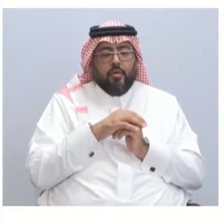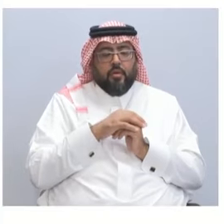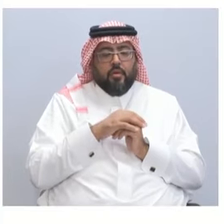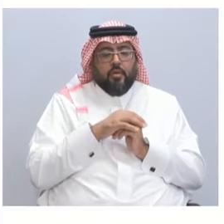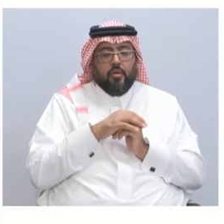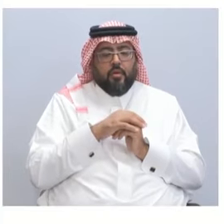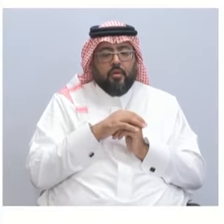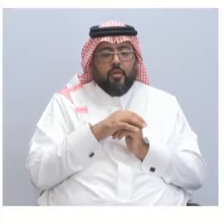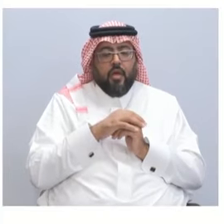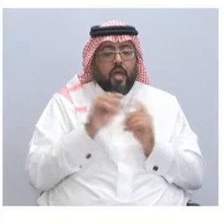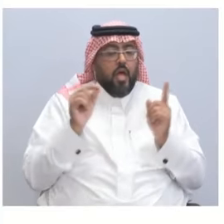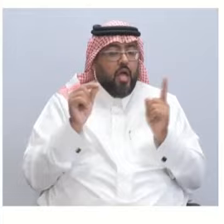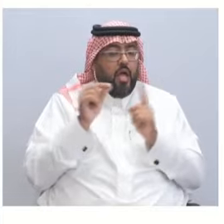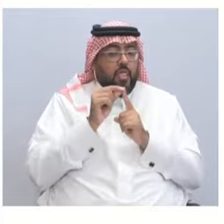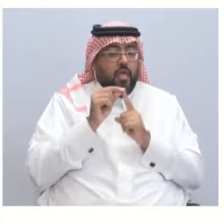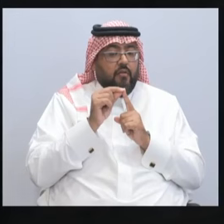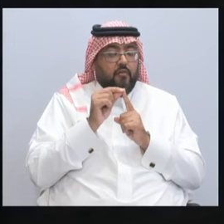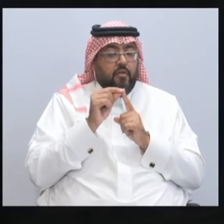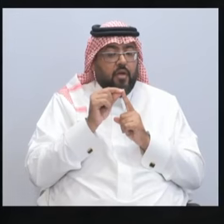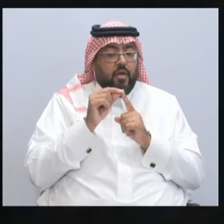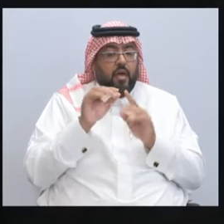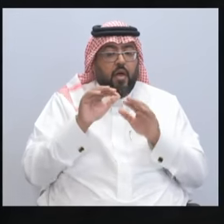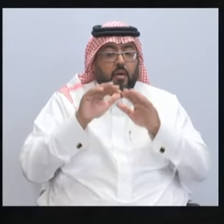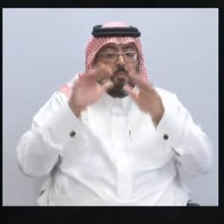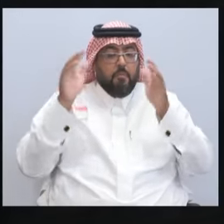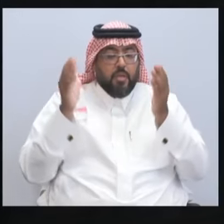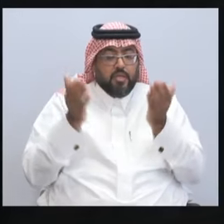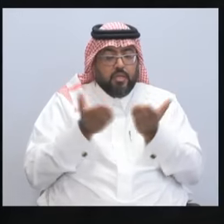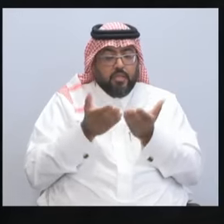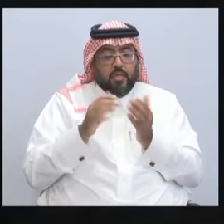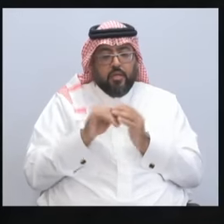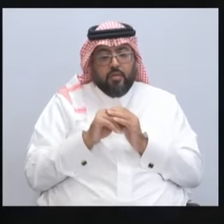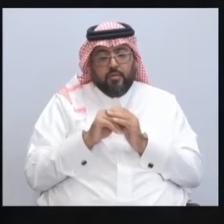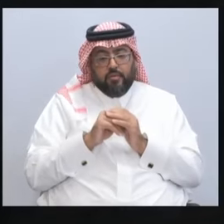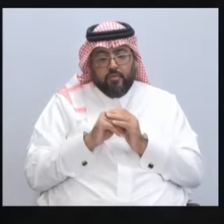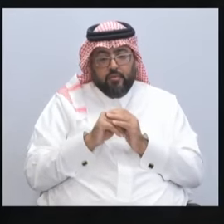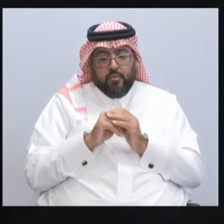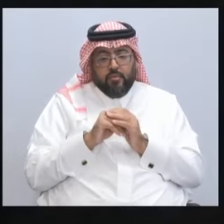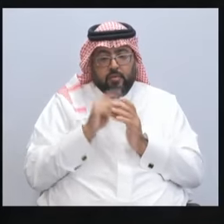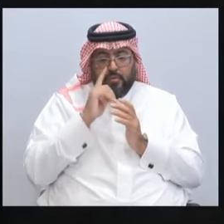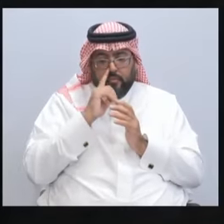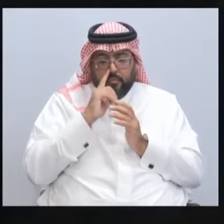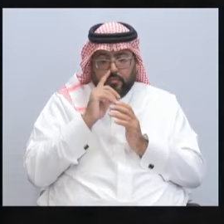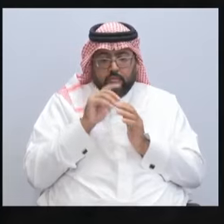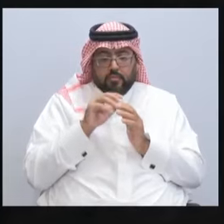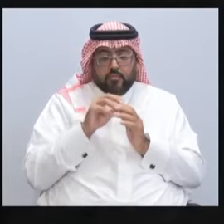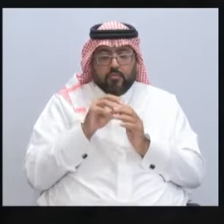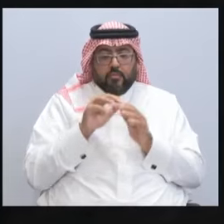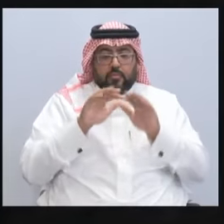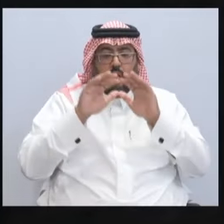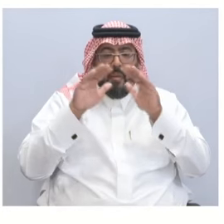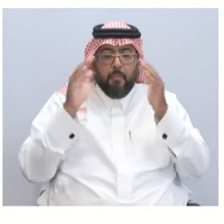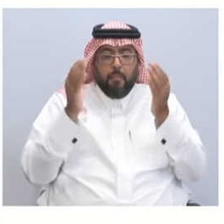للمجلس اهداف المجلس اهداف المجلس وضعت لمجلس